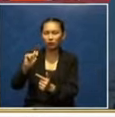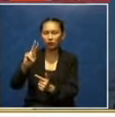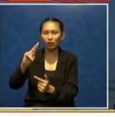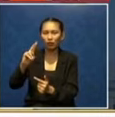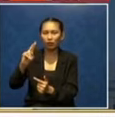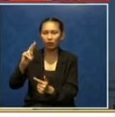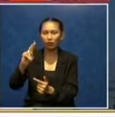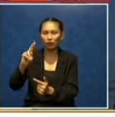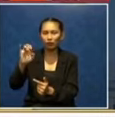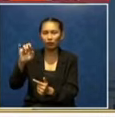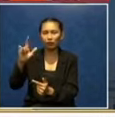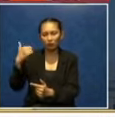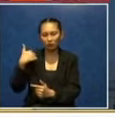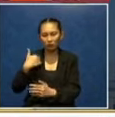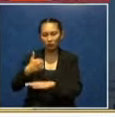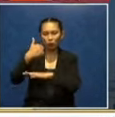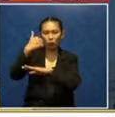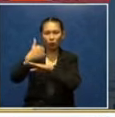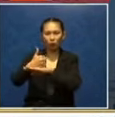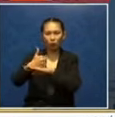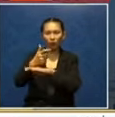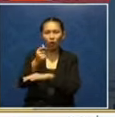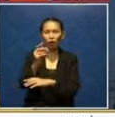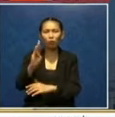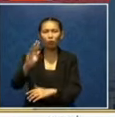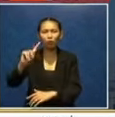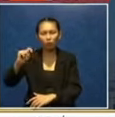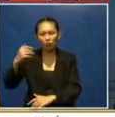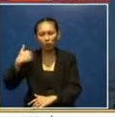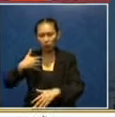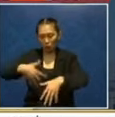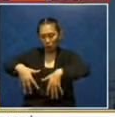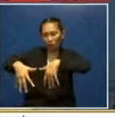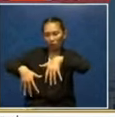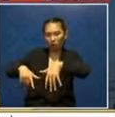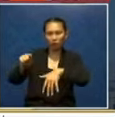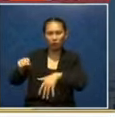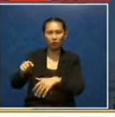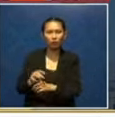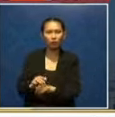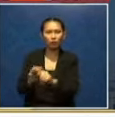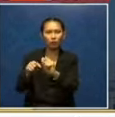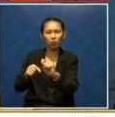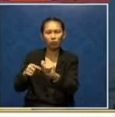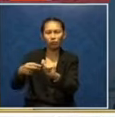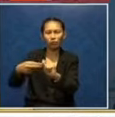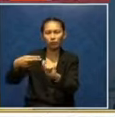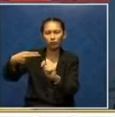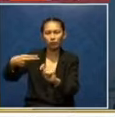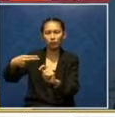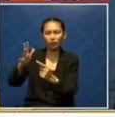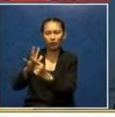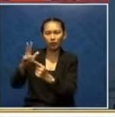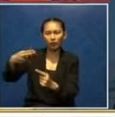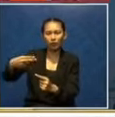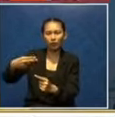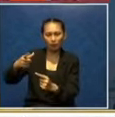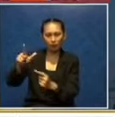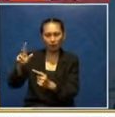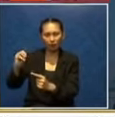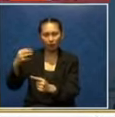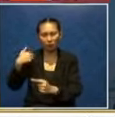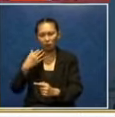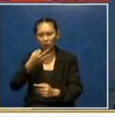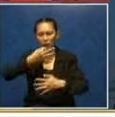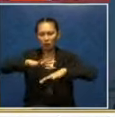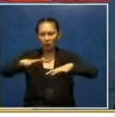บริหารส่วนตำบลนาเกลือและประชาชนในพื้นที่ตำบลแหลมฟ้าผ่ามีปัญหาเรื่องการกัดเซาที่ดินชายฝั่งทะเลที่